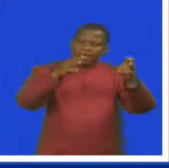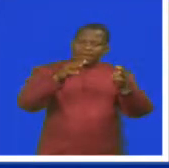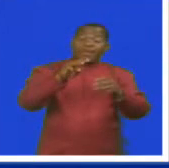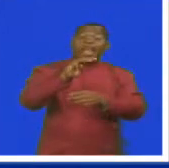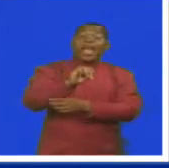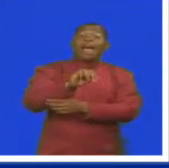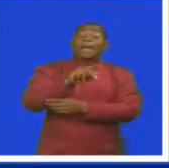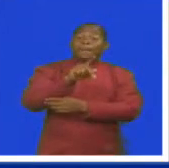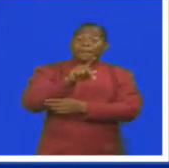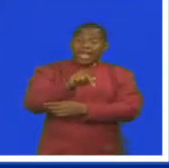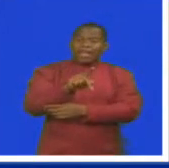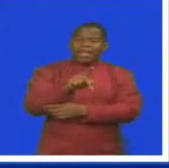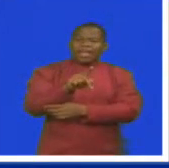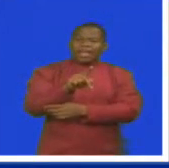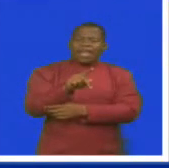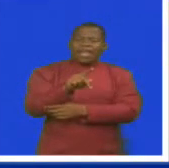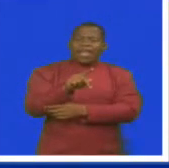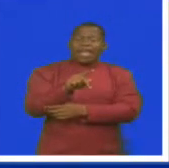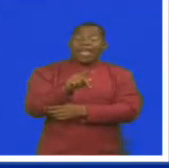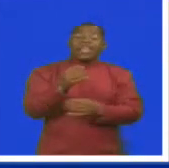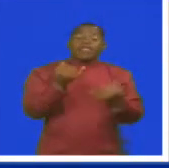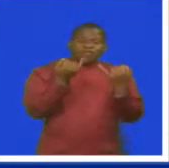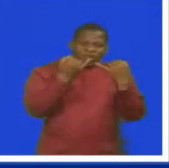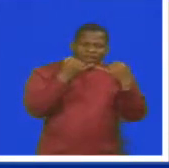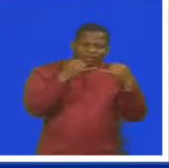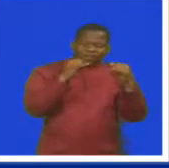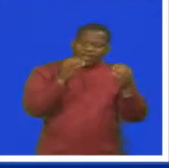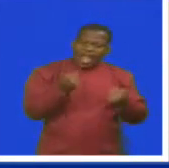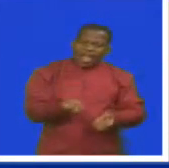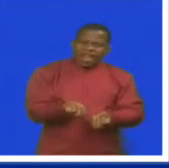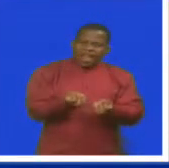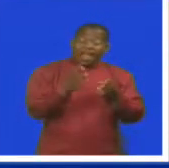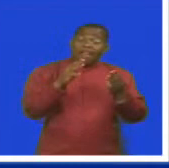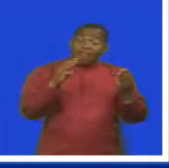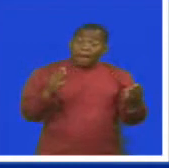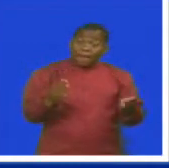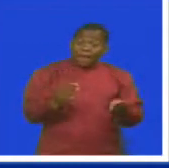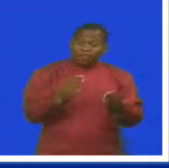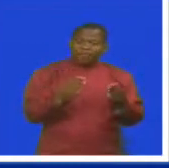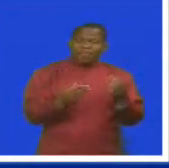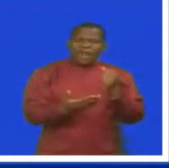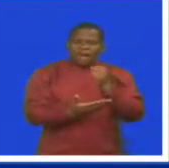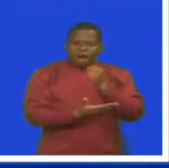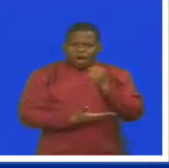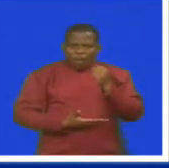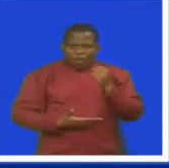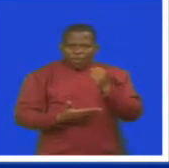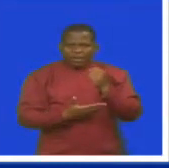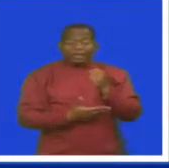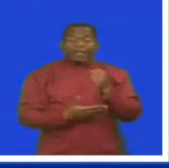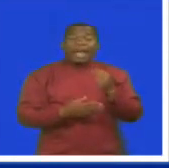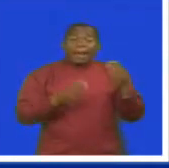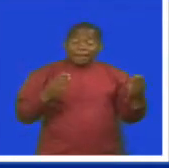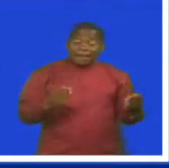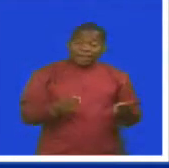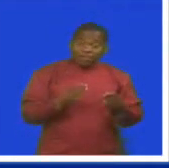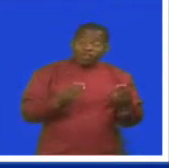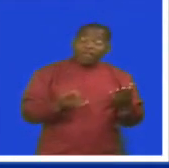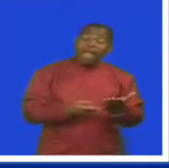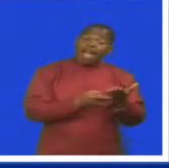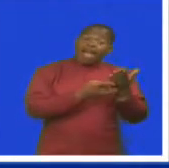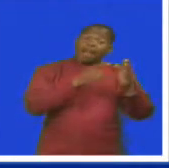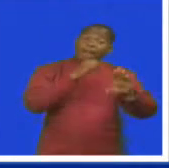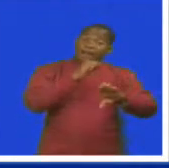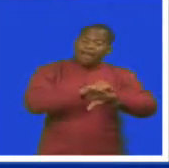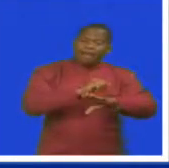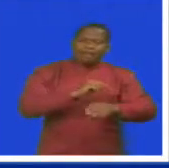ngekwethembeka kute lomhlangano ube yimphumelelo nekwekutsi sive sitositakala emimangweni. silitiko letinkundla sakhe bengathi